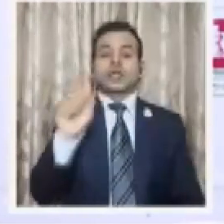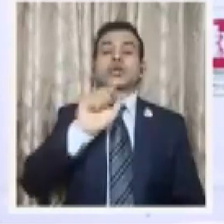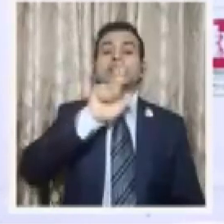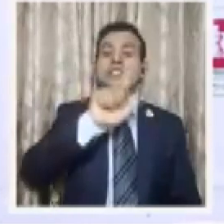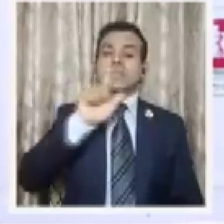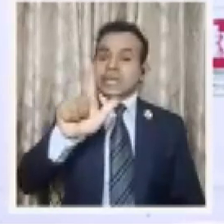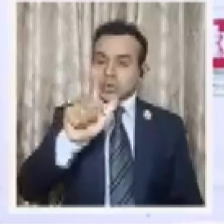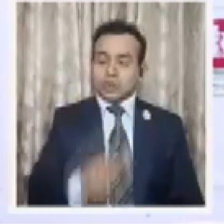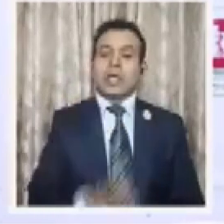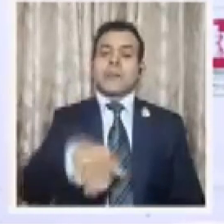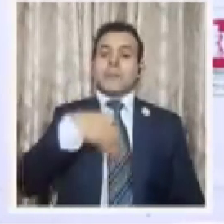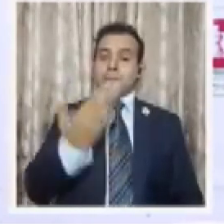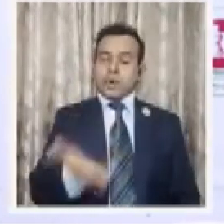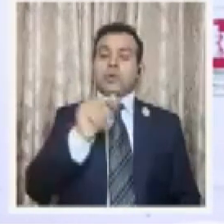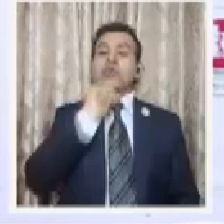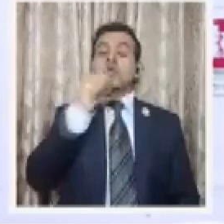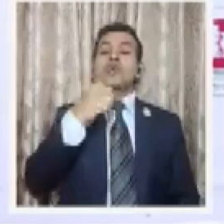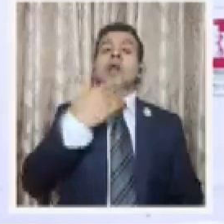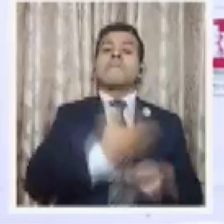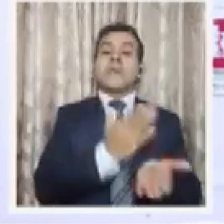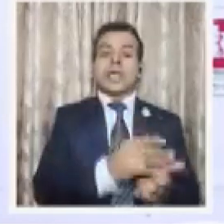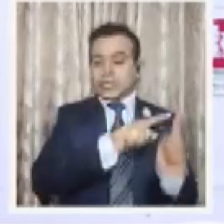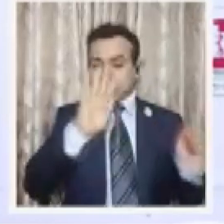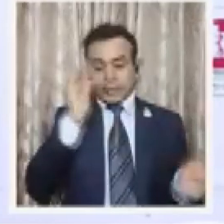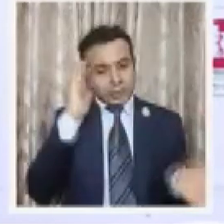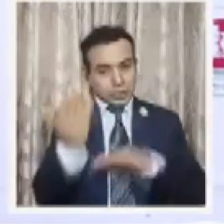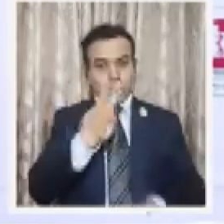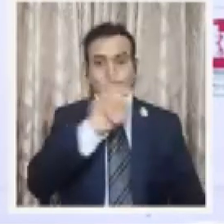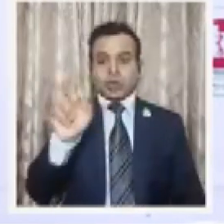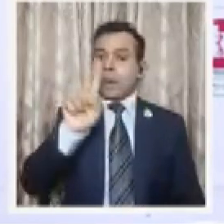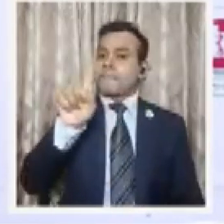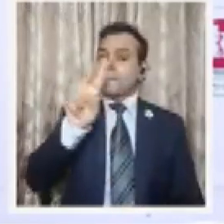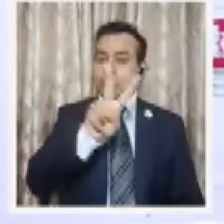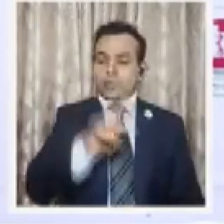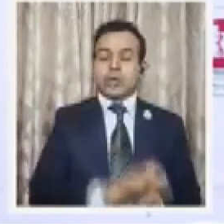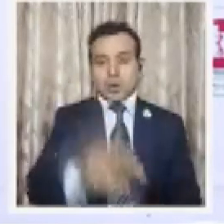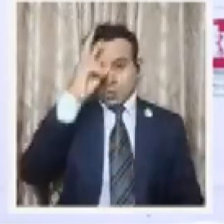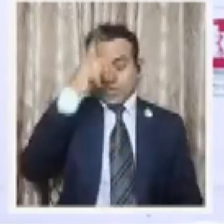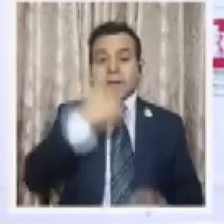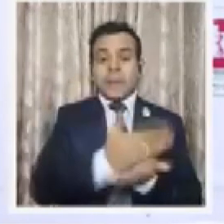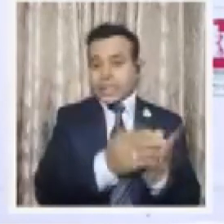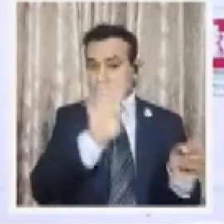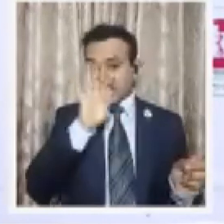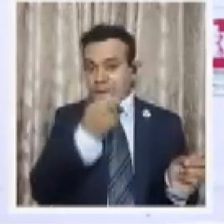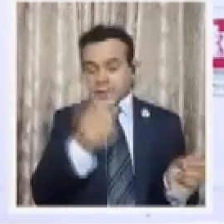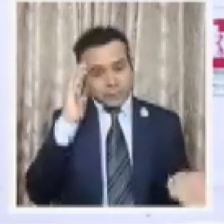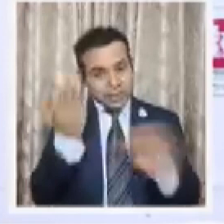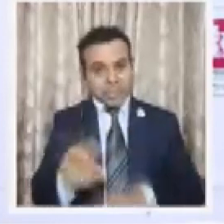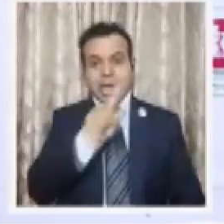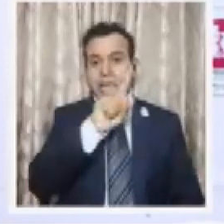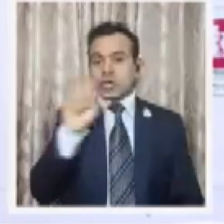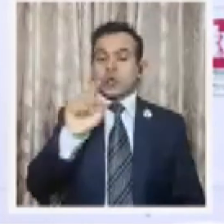24.37%, রাজশাহী 177 জন 5.90%, খুলনা 212 জন